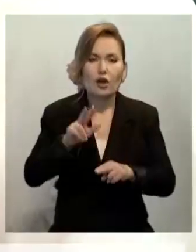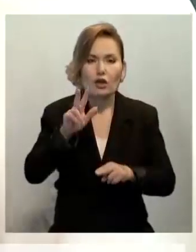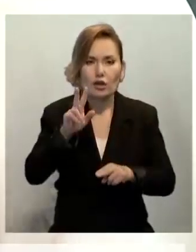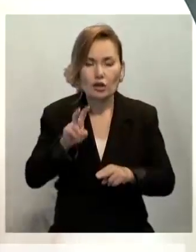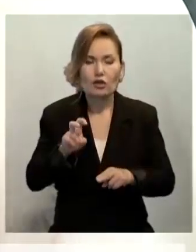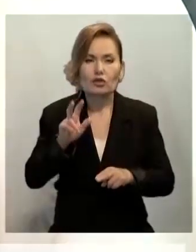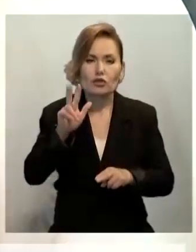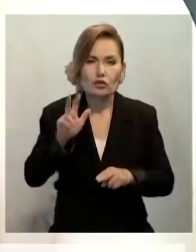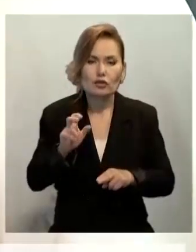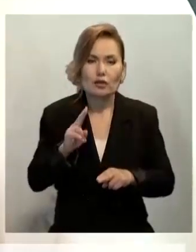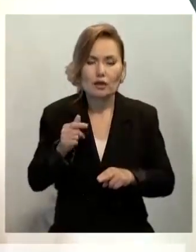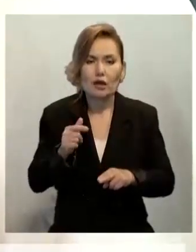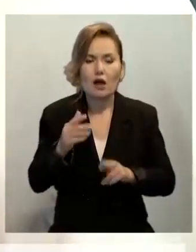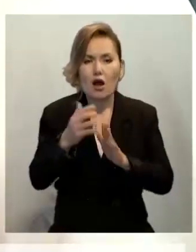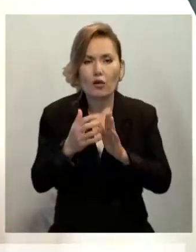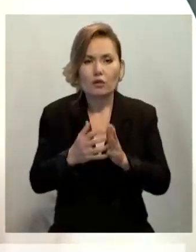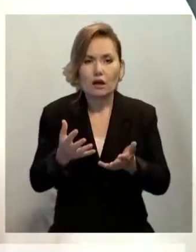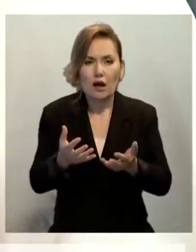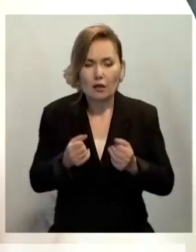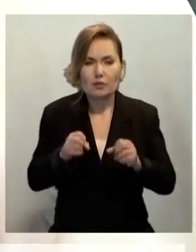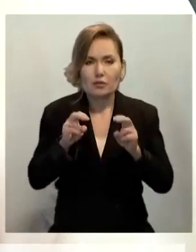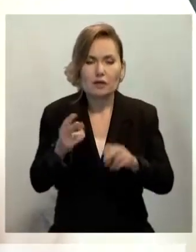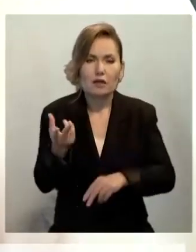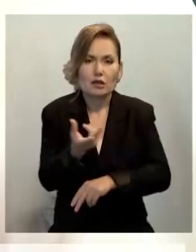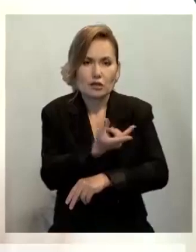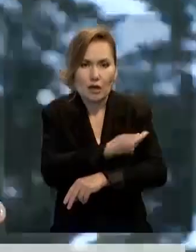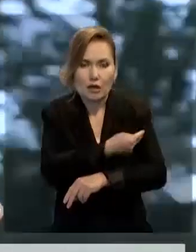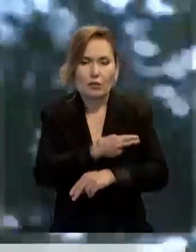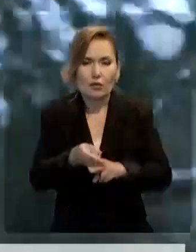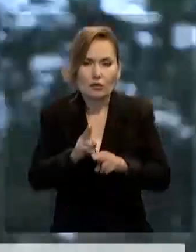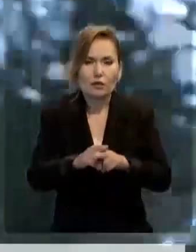oldırğa alınat. Sonday şansılıp jañağıdai inyekciya arqılı.